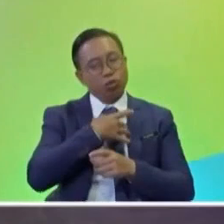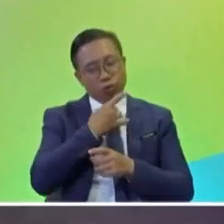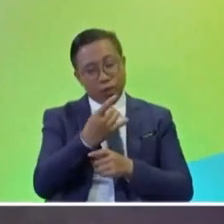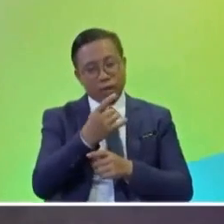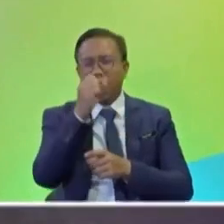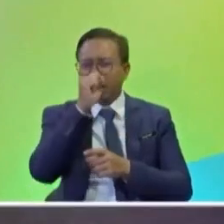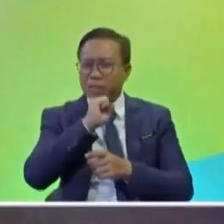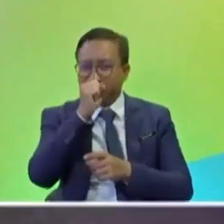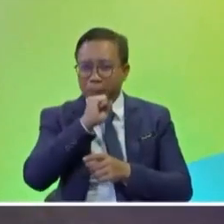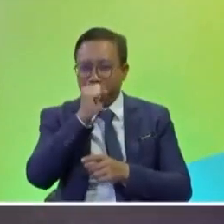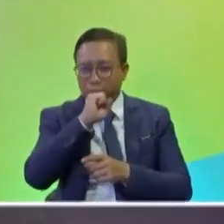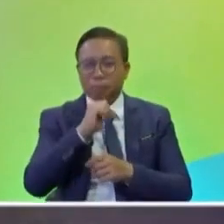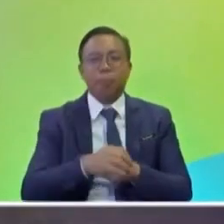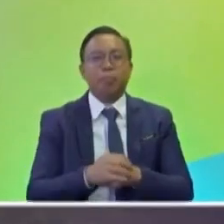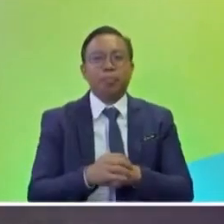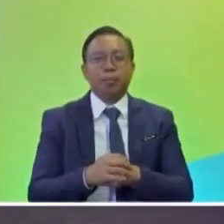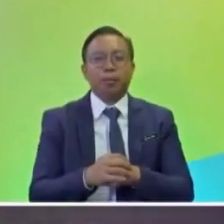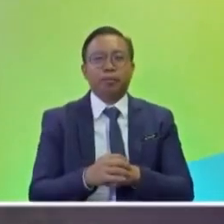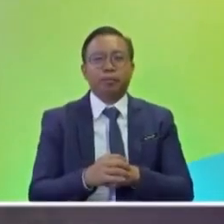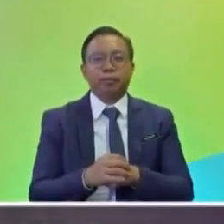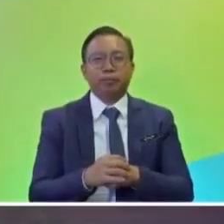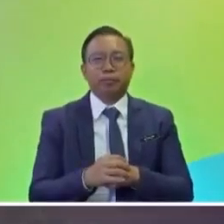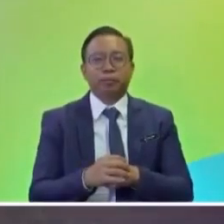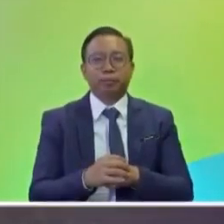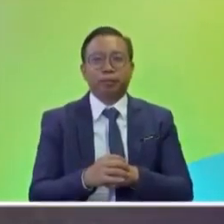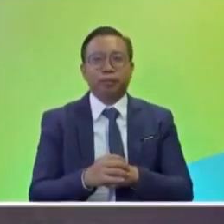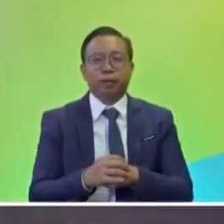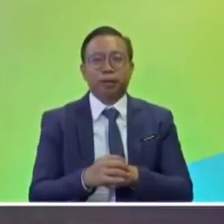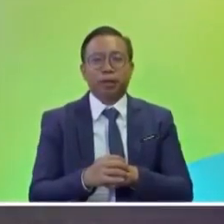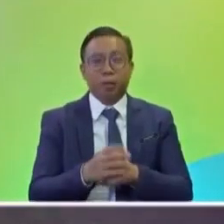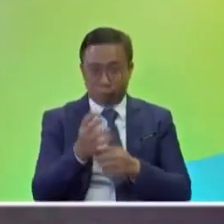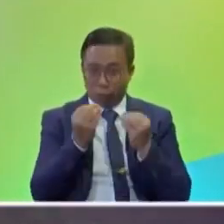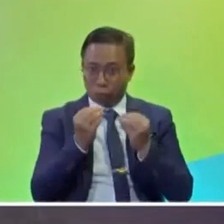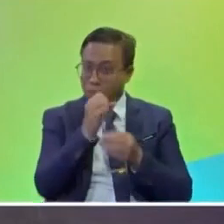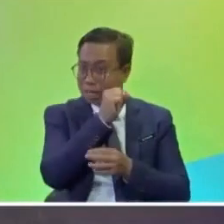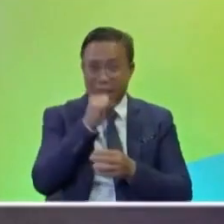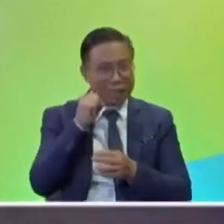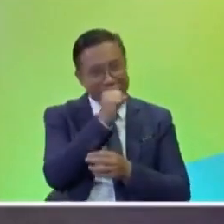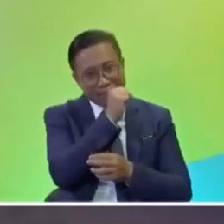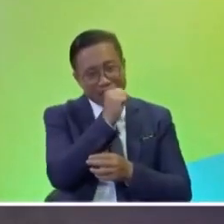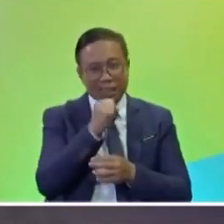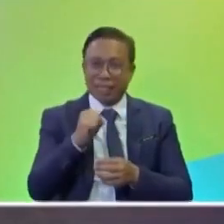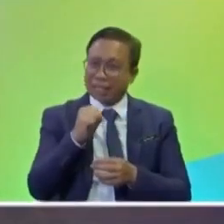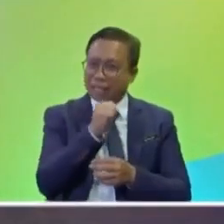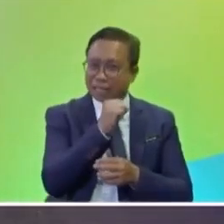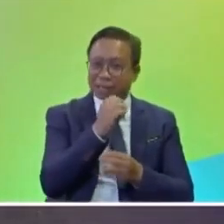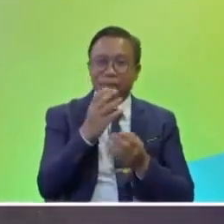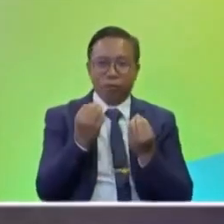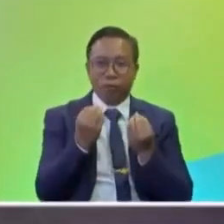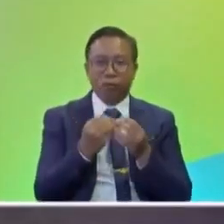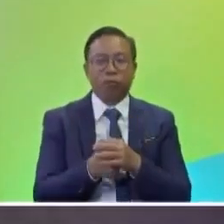aiskrim. Siapa tak suka aiskrim ke cikgu? Betul? Okey. Baik. Nak nyanyi? Macam mana? Nak nyanyi, Din? Nak.